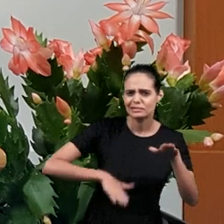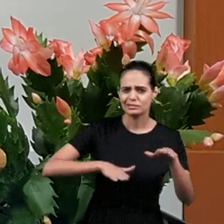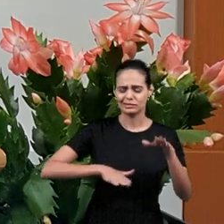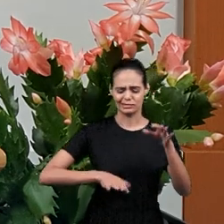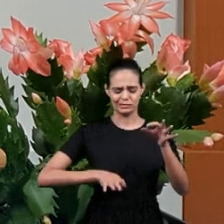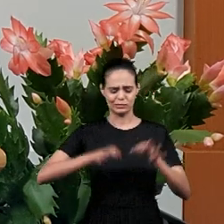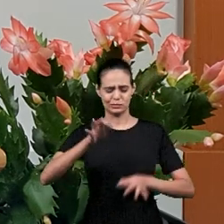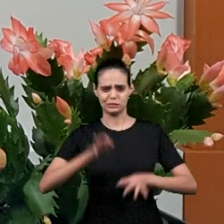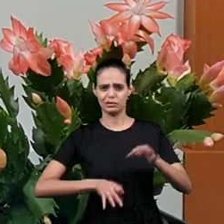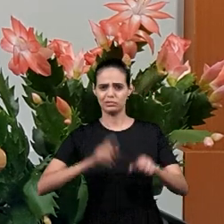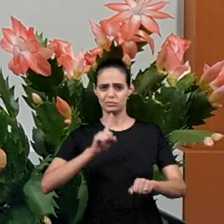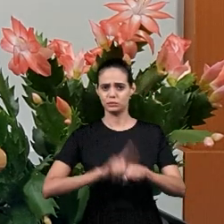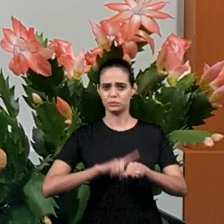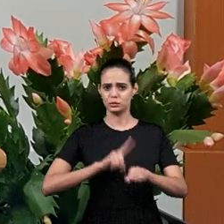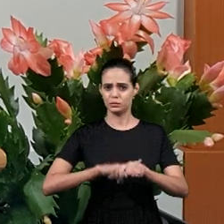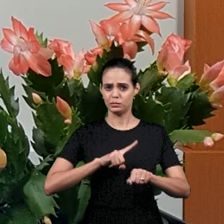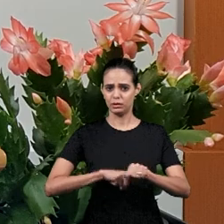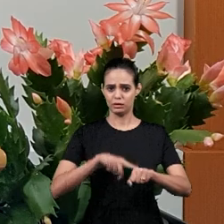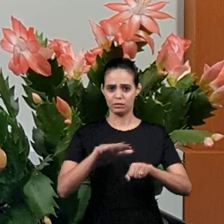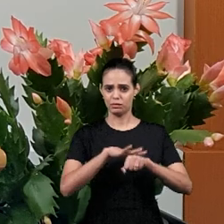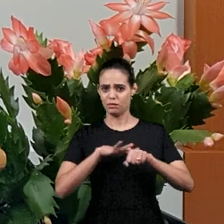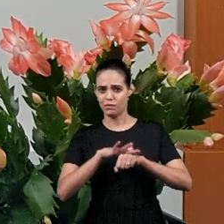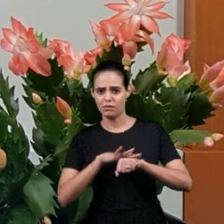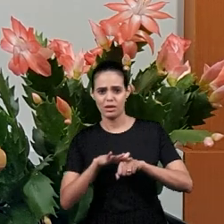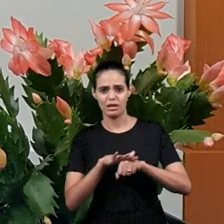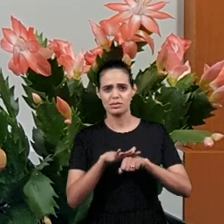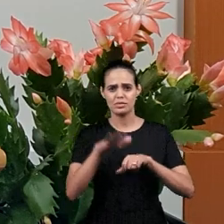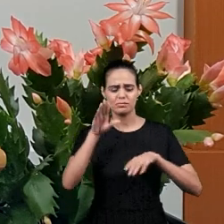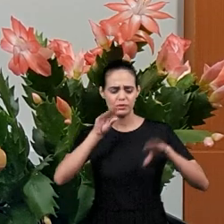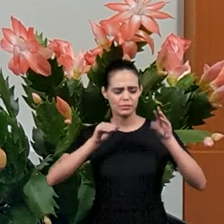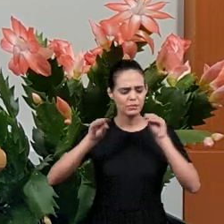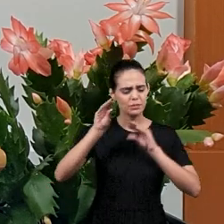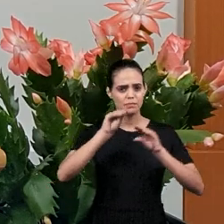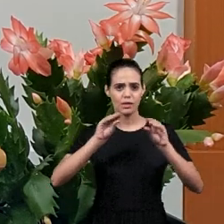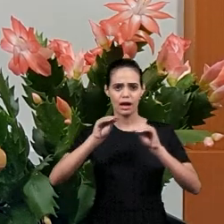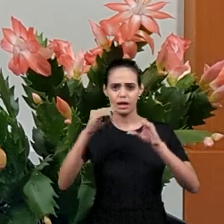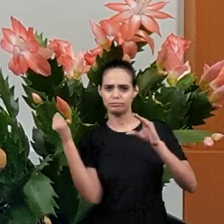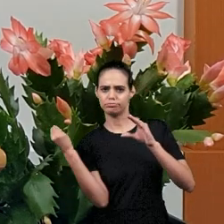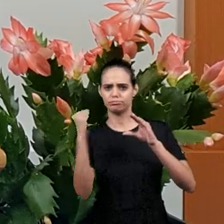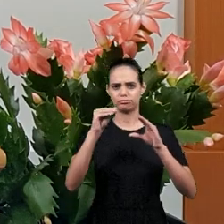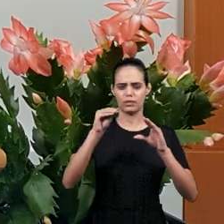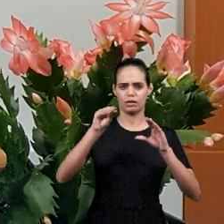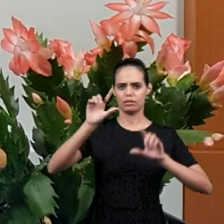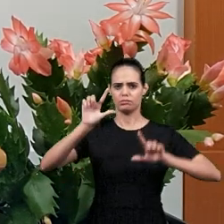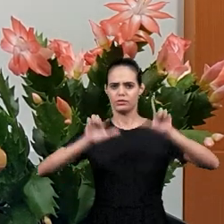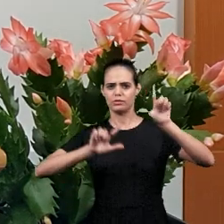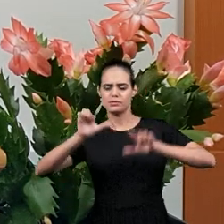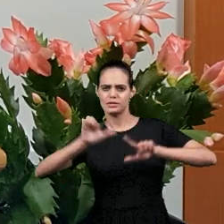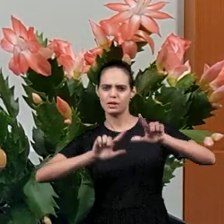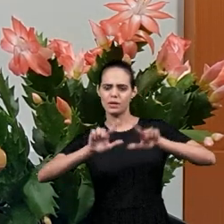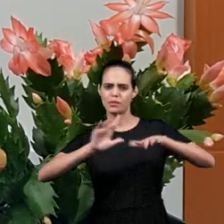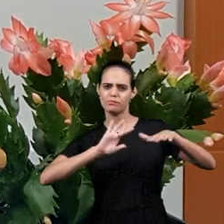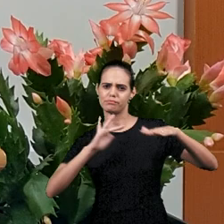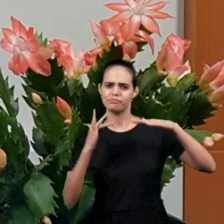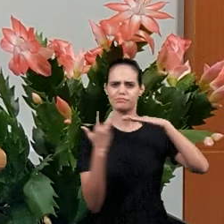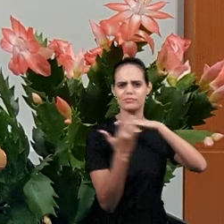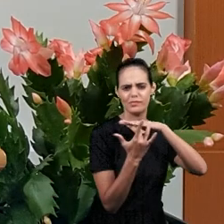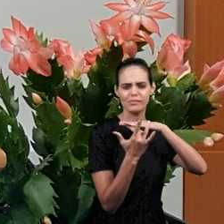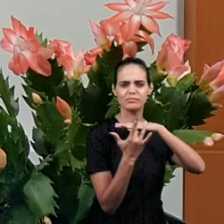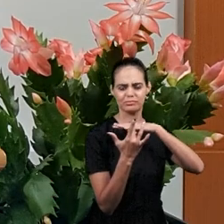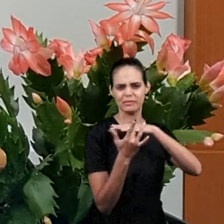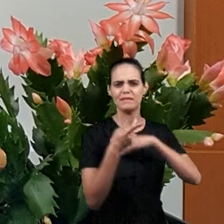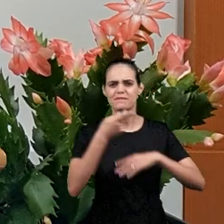jugées pour ce qu'on met à la télé, ce qu'ils mettent dans les réseaux sociaux en parlant n'importe quoi. J'attire l'attention de nos frères et sœurs à